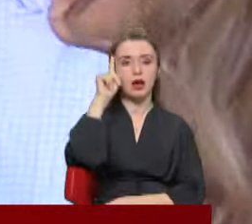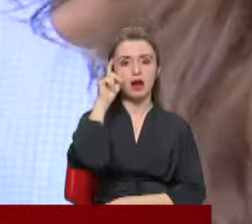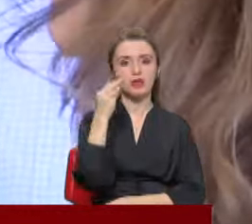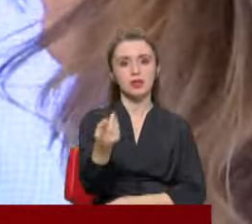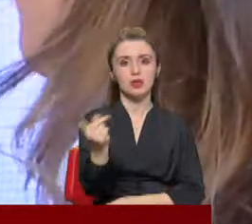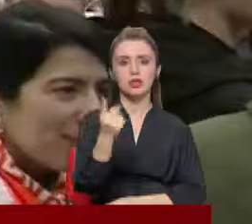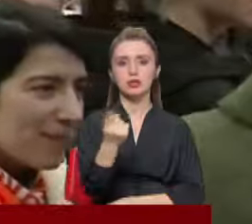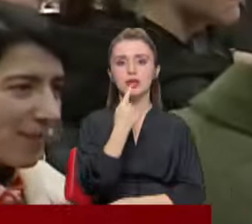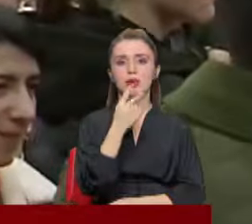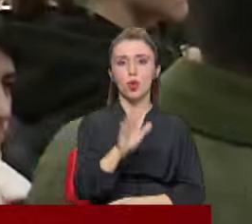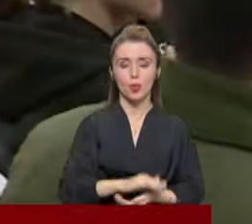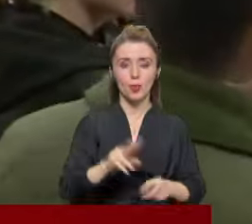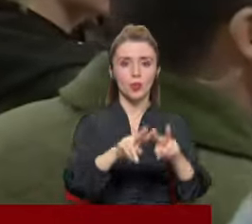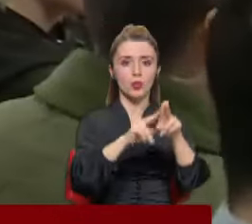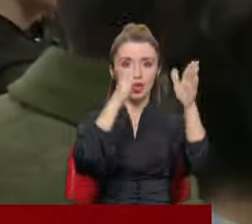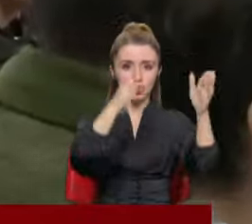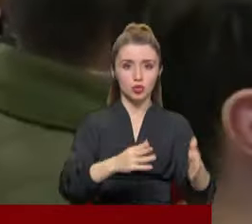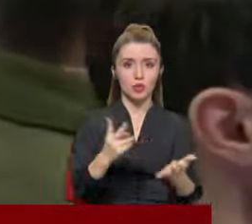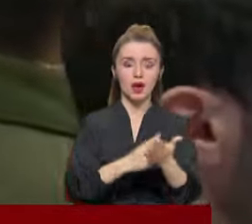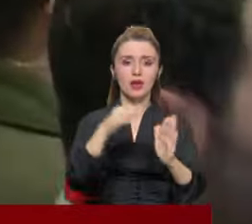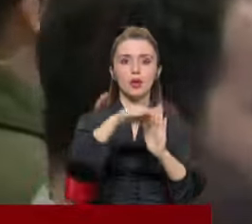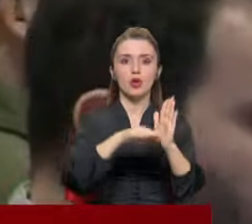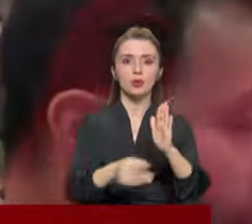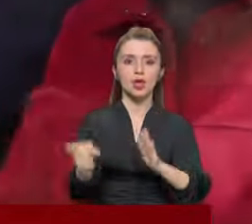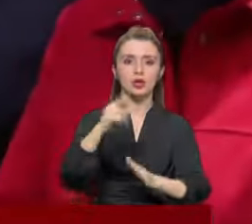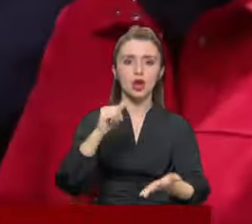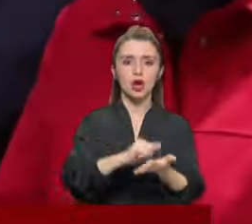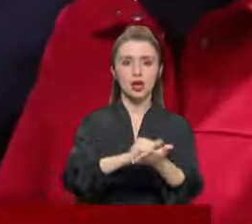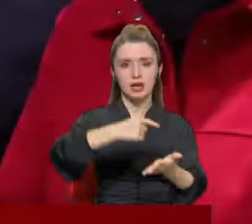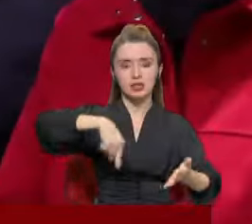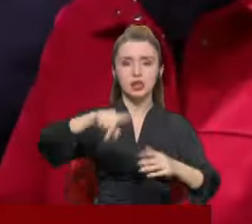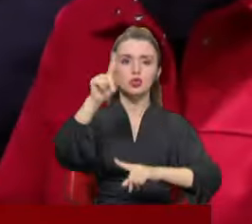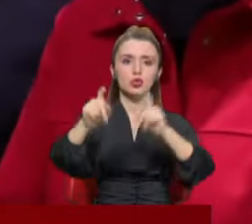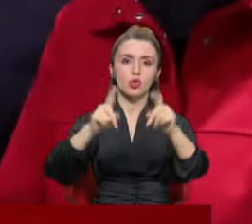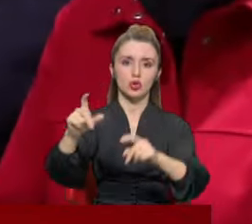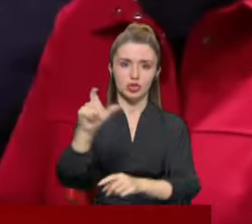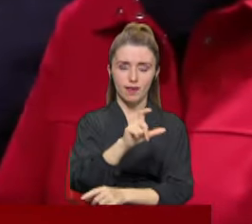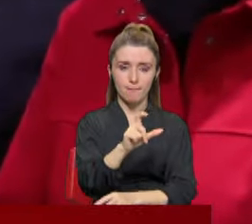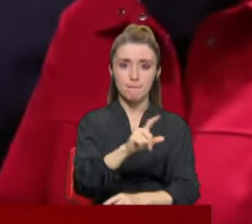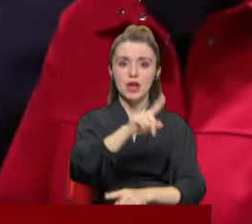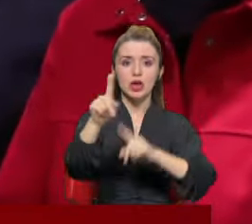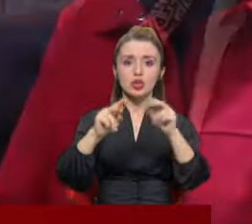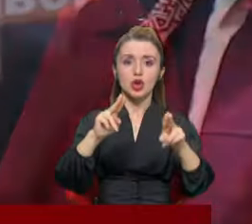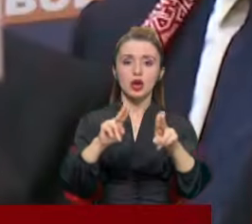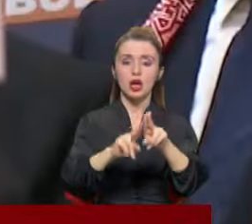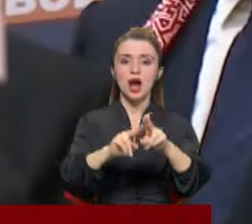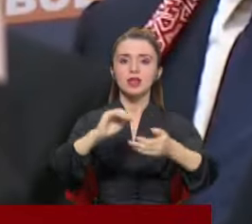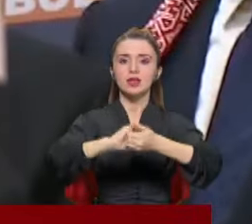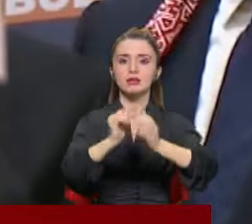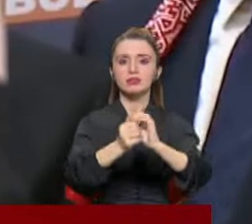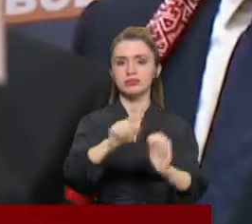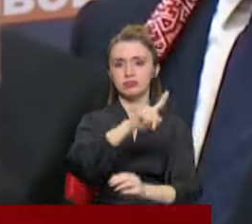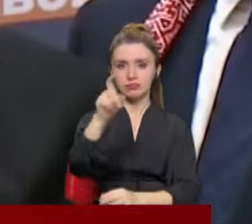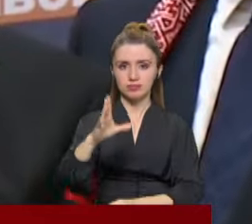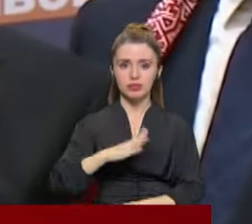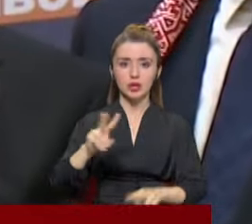versin diyeyim, başka bir şey demeyeyim. Murat Kurum kahvaltı programından ardından gazetecilerin sorularını da yanıtladı. Soru Kandil uzlaşısı söylemi üzerinden